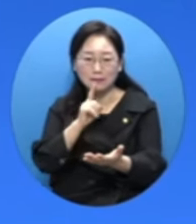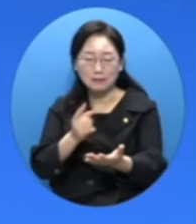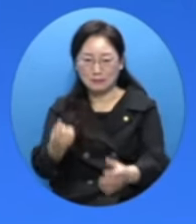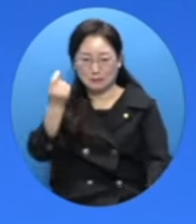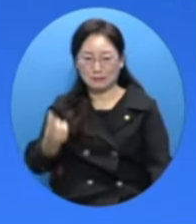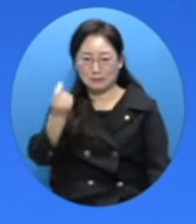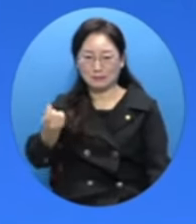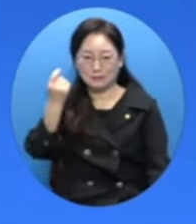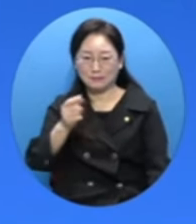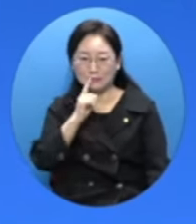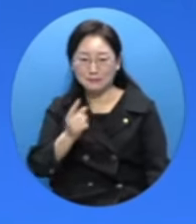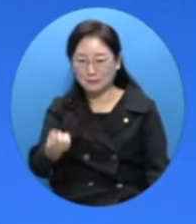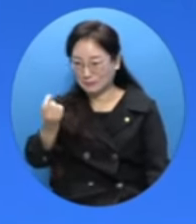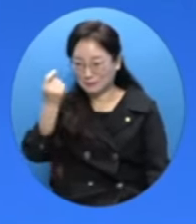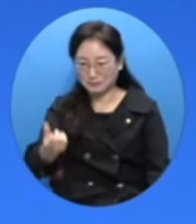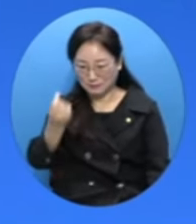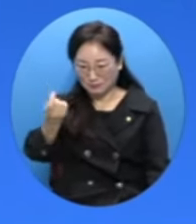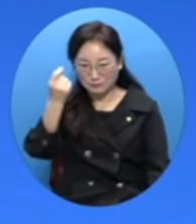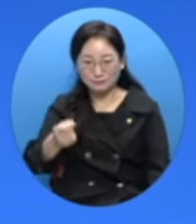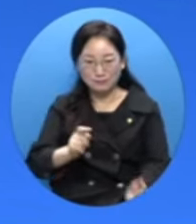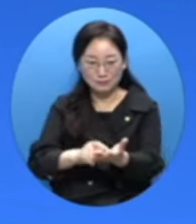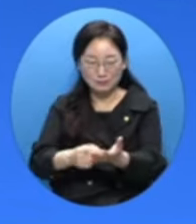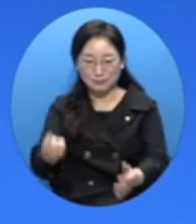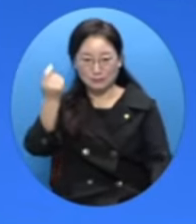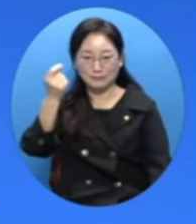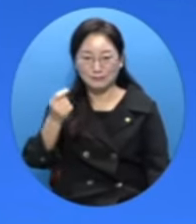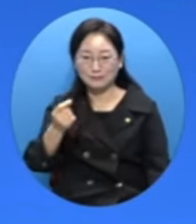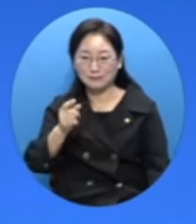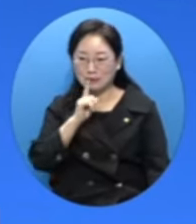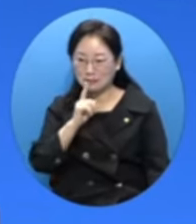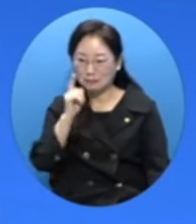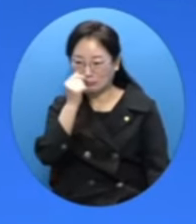식당 가서 뭐라고 하면 빨리빨리 알아듣습니다.